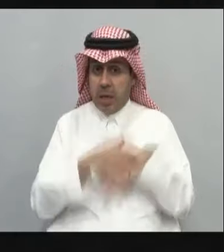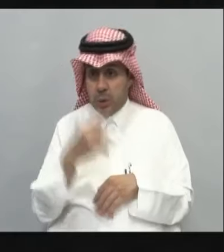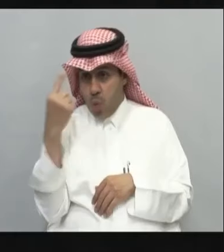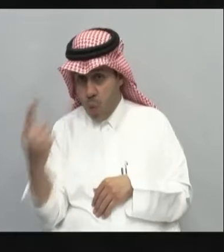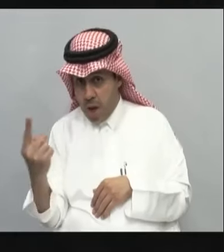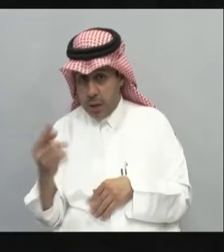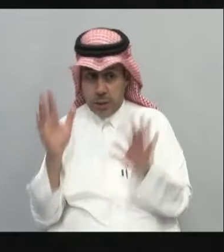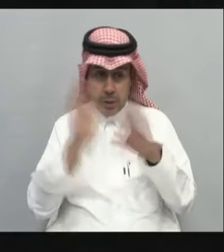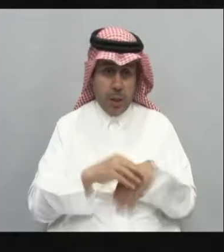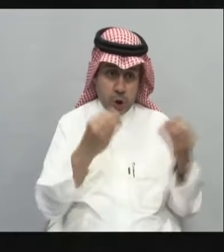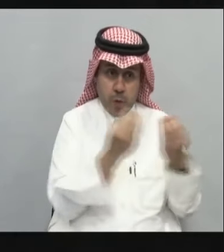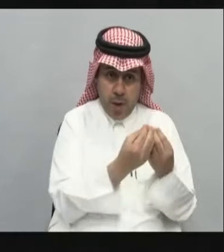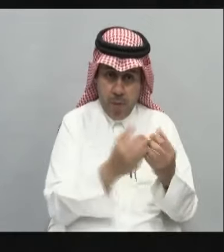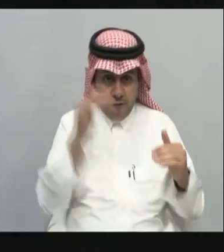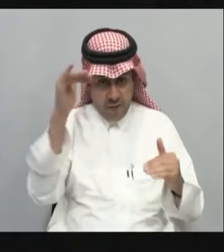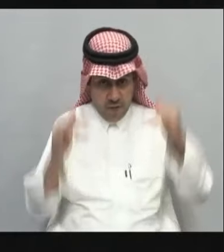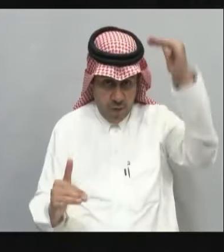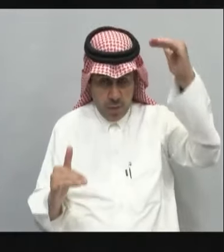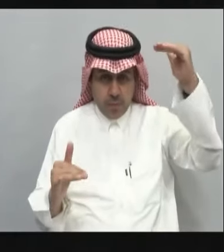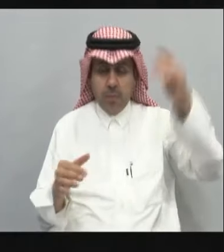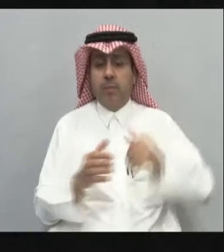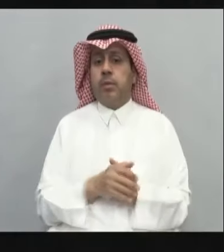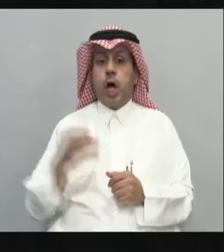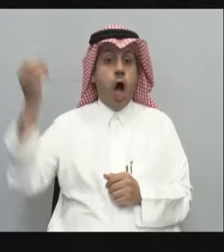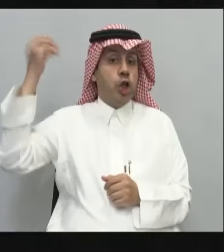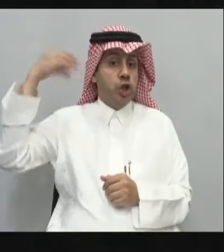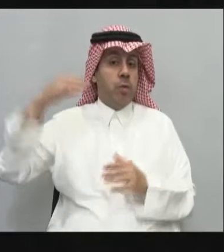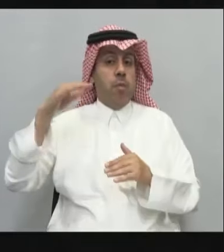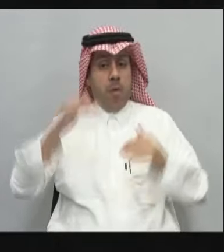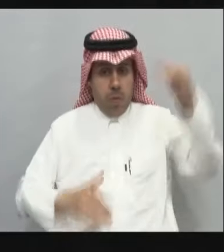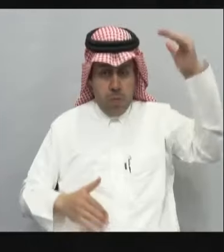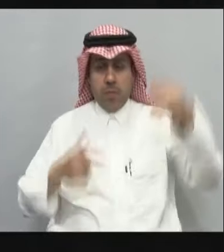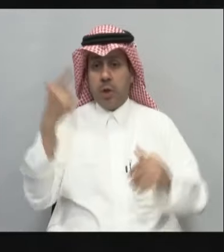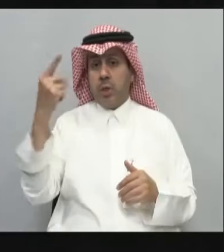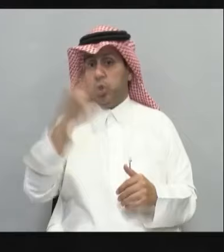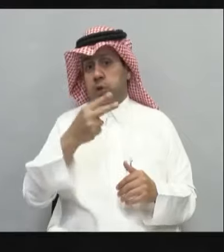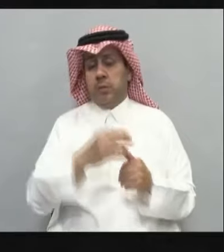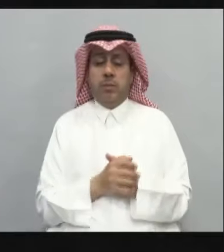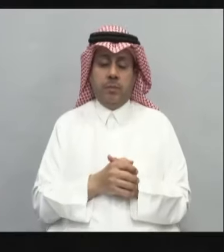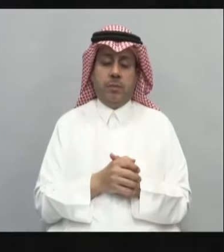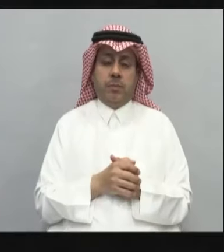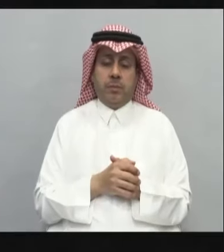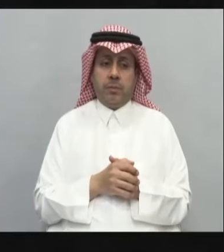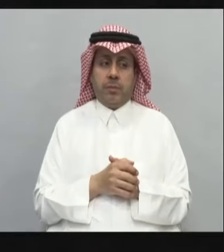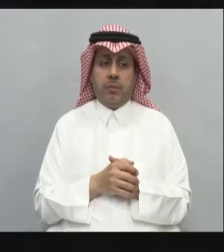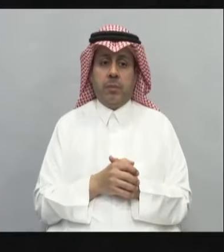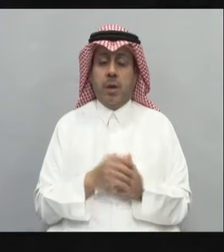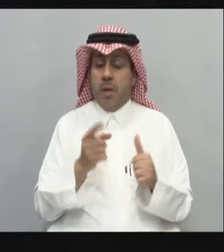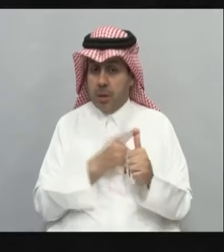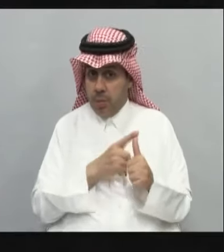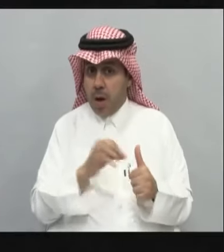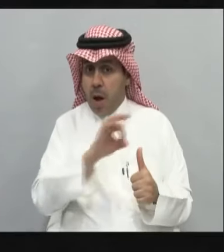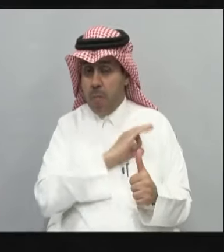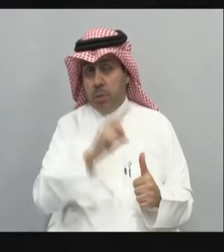الفرد وصلاه الجماعه اذا المؤمن الصادق يحرص على الصلوات لهذين الامرين محبه الله تعالى